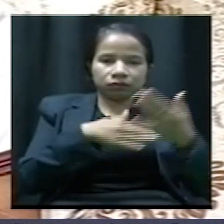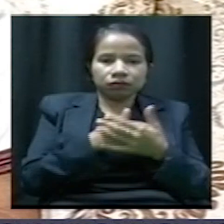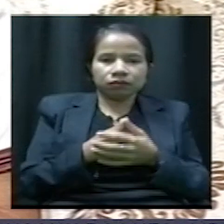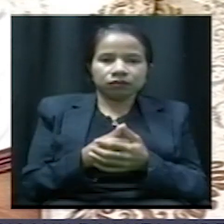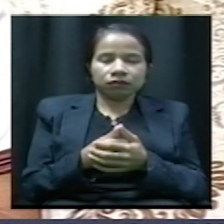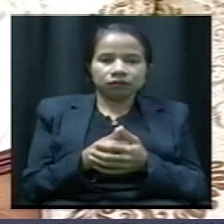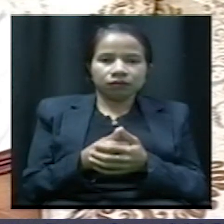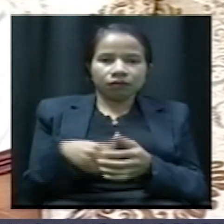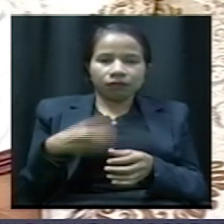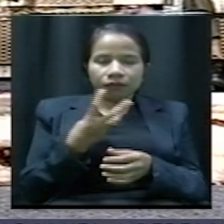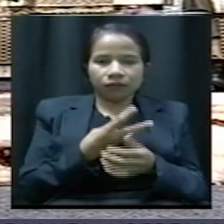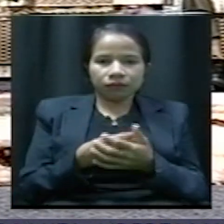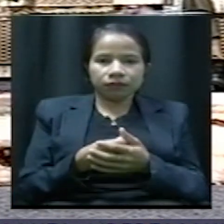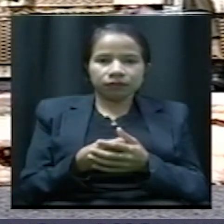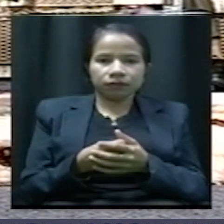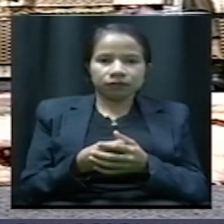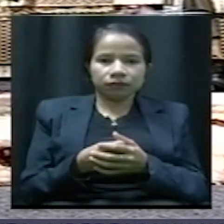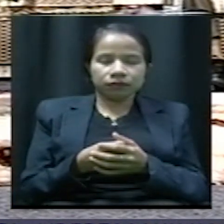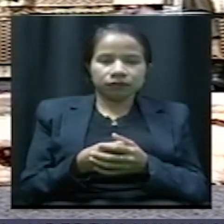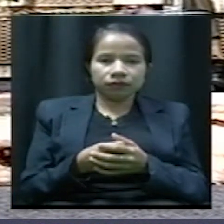hotu aminia